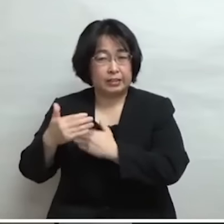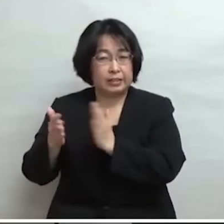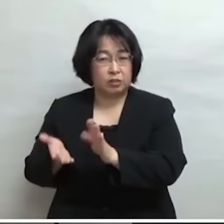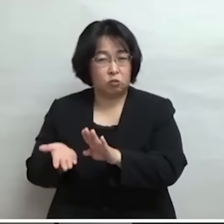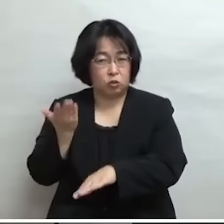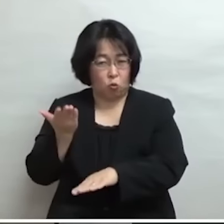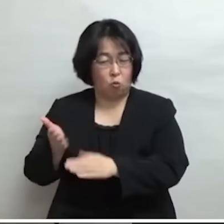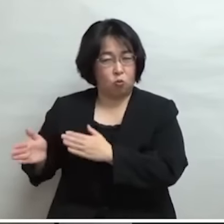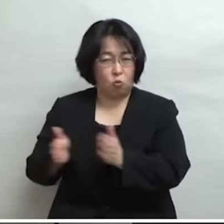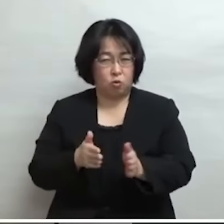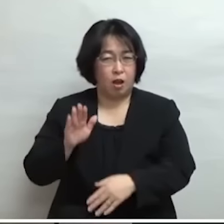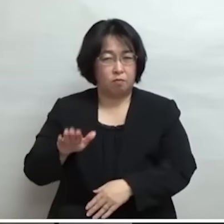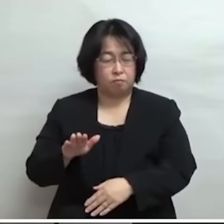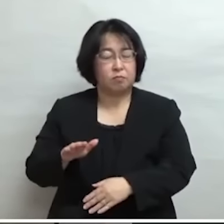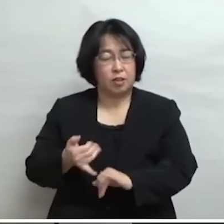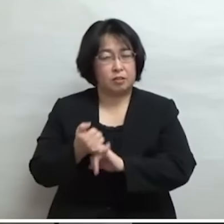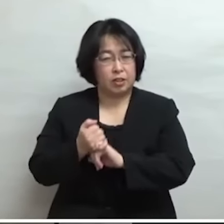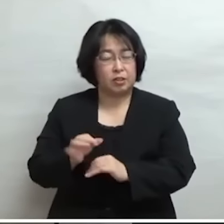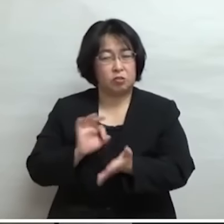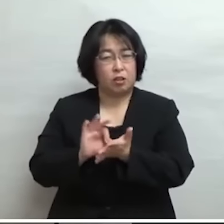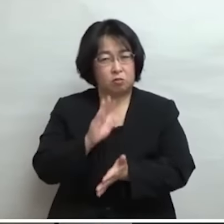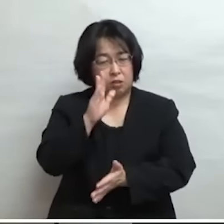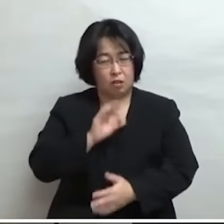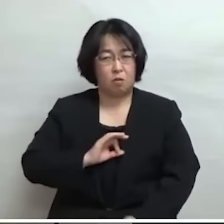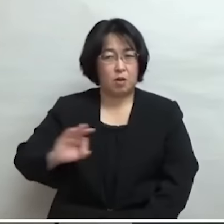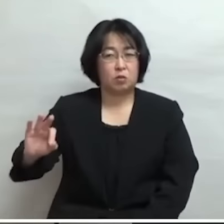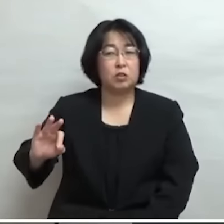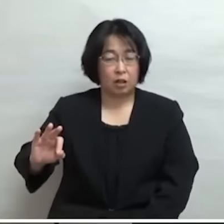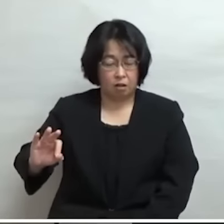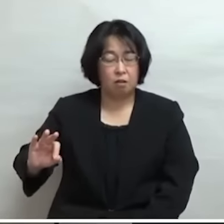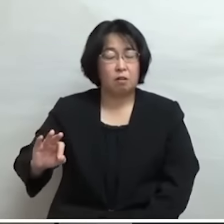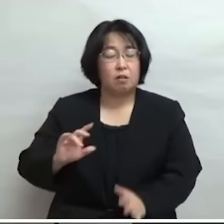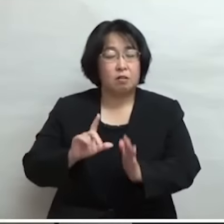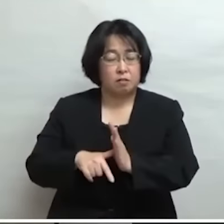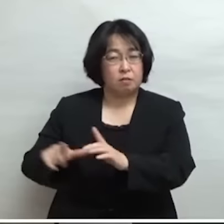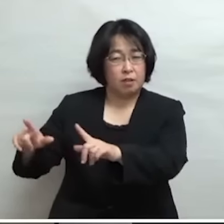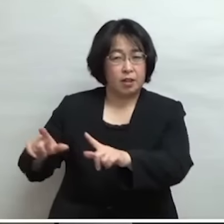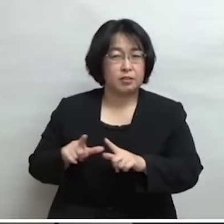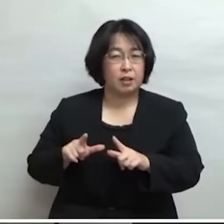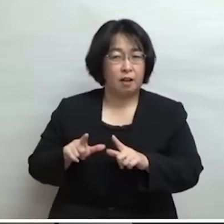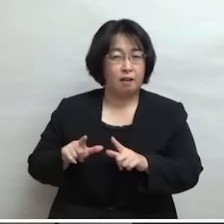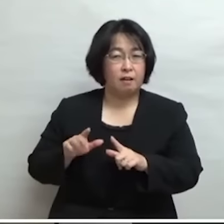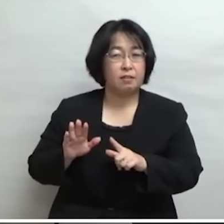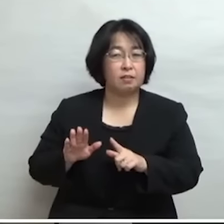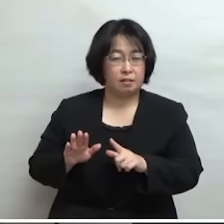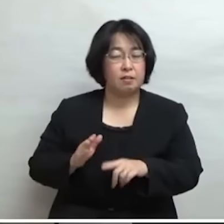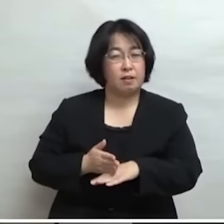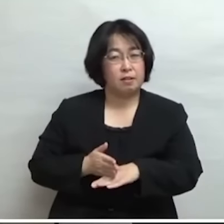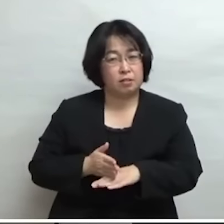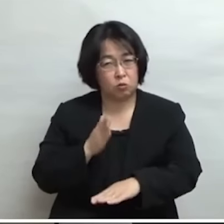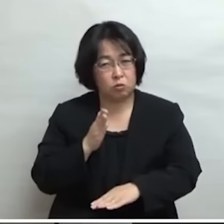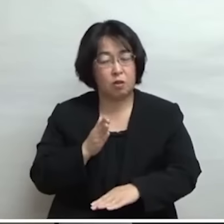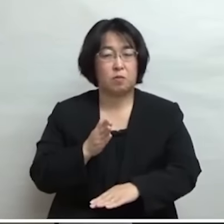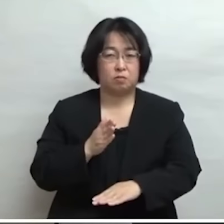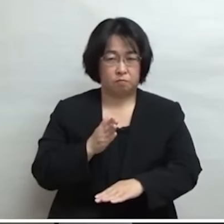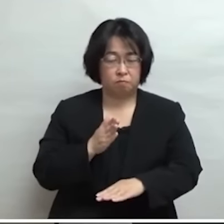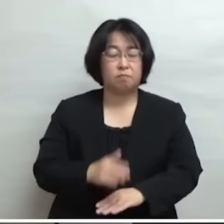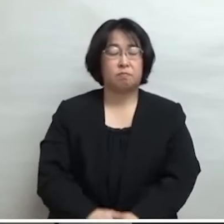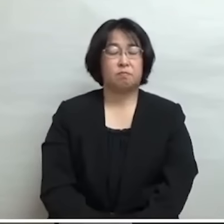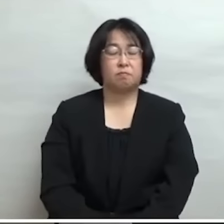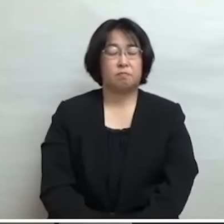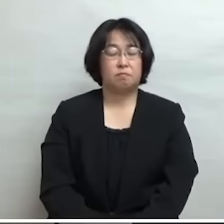ってくださいというふうにメールしたら、長谷大臣、知事の方からメールが返ってきて、ありがとうと、一